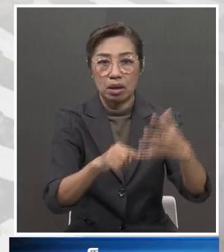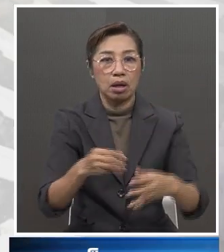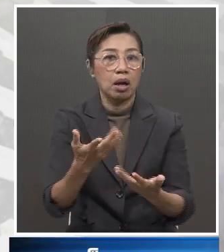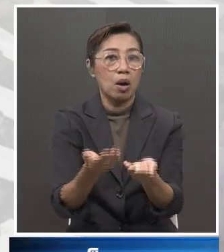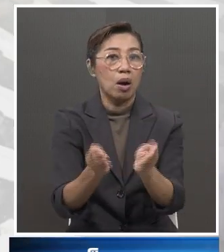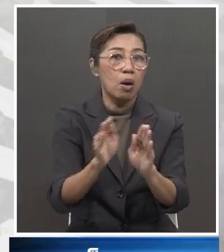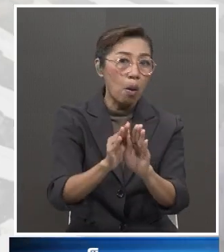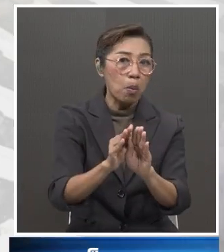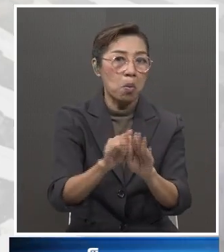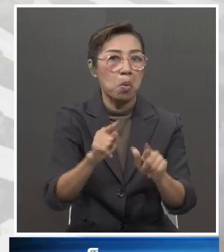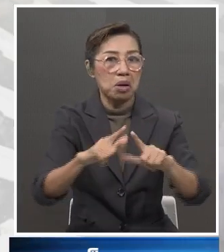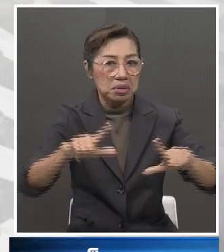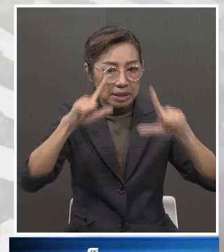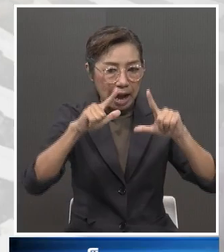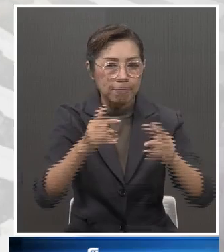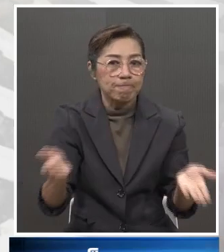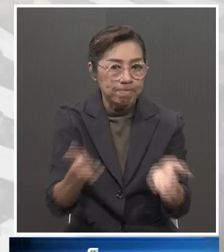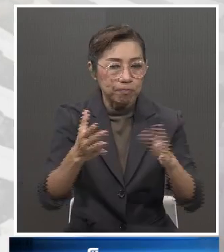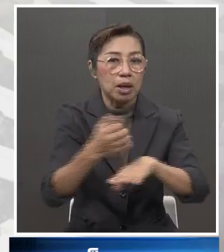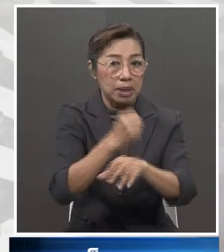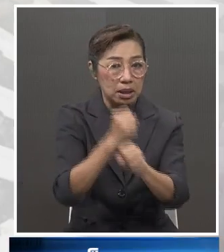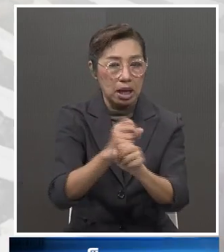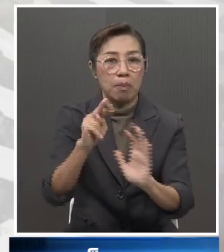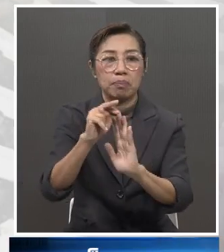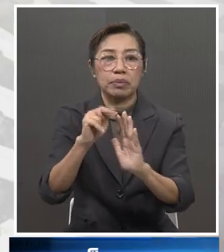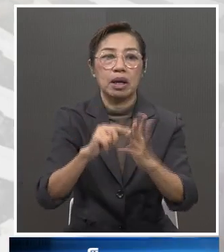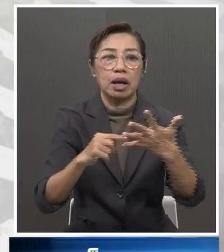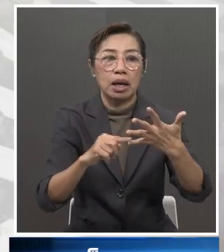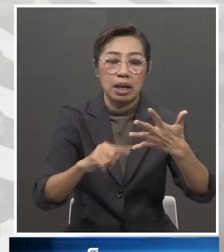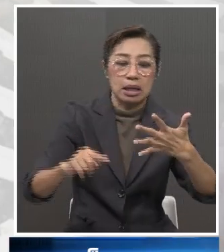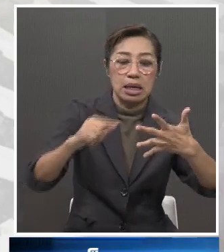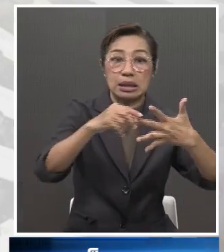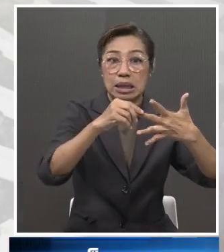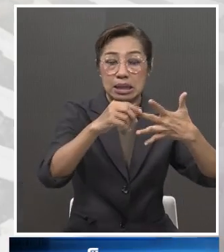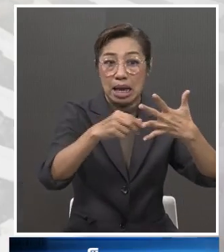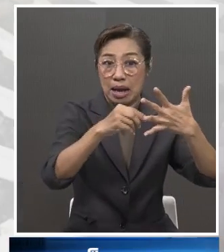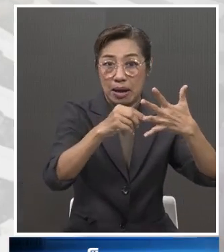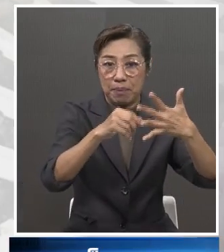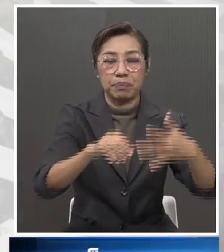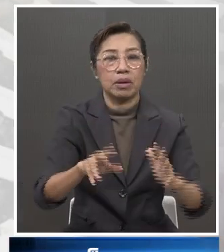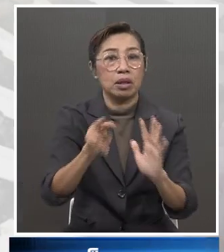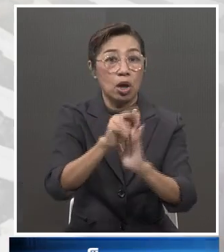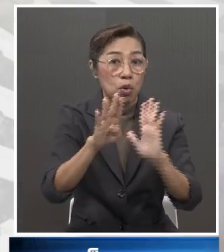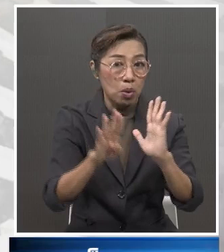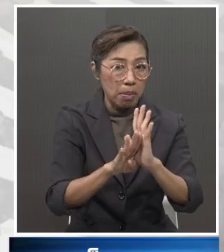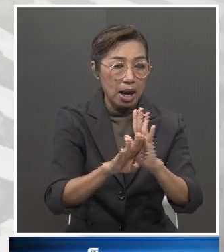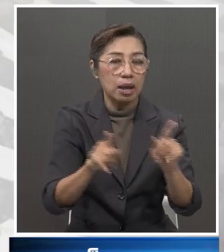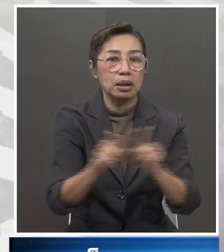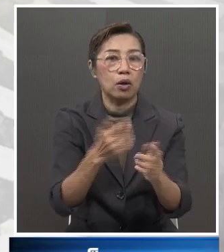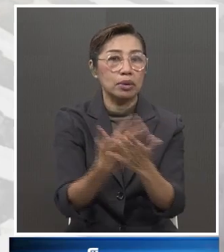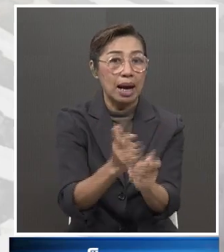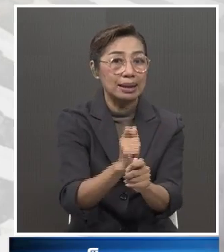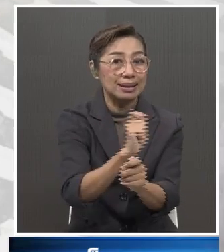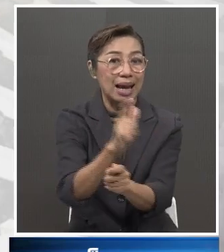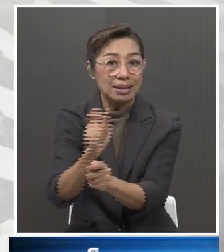เาก็ไม่เคยทิ้งบ้านใหญ่นะช่วงนี้ใช่ครับเดินหน้านโยบประชานิยมตอนนี้ก็เดินหน้าเต็มที่โอโหกี่เรื่องบ้างล่ะที่เป็นประชานิยมอ่อง